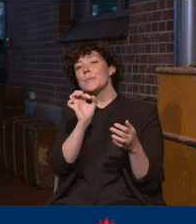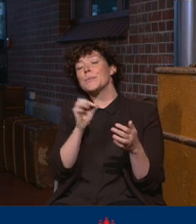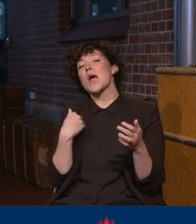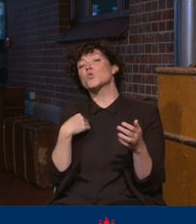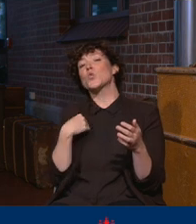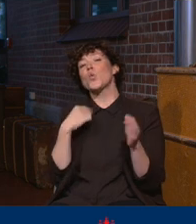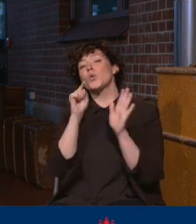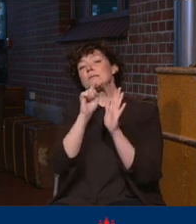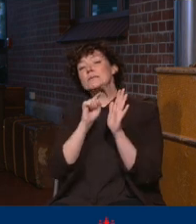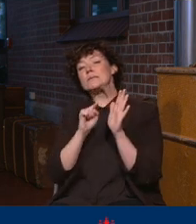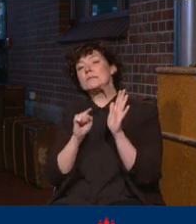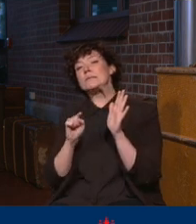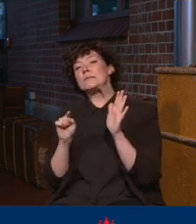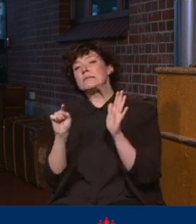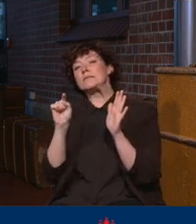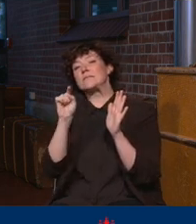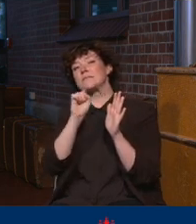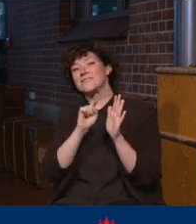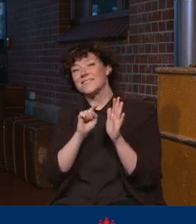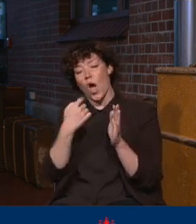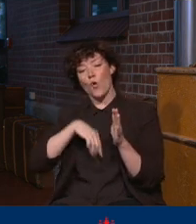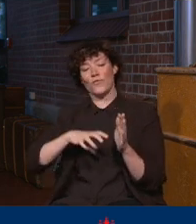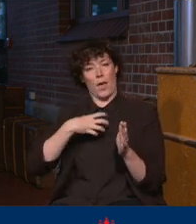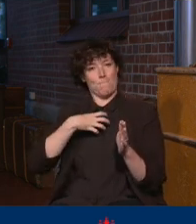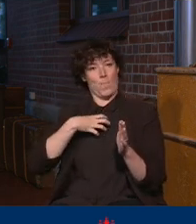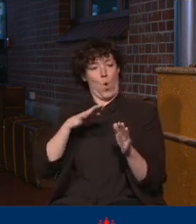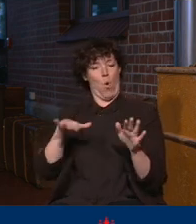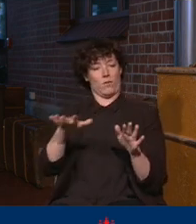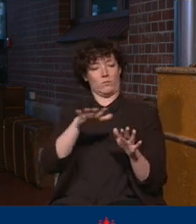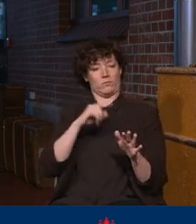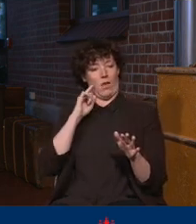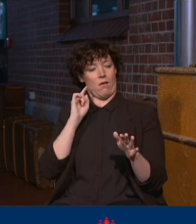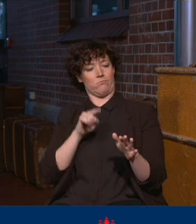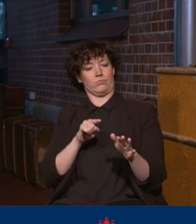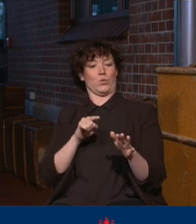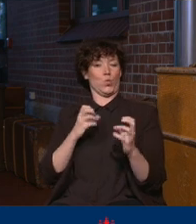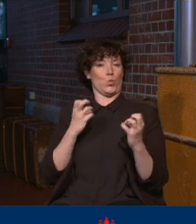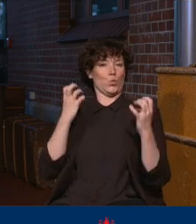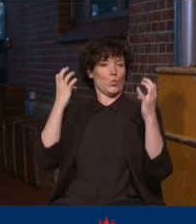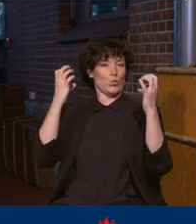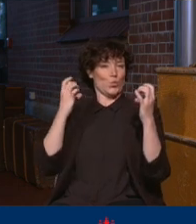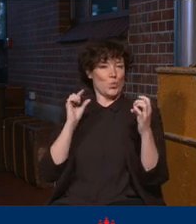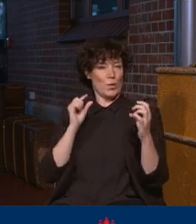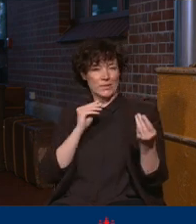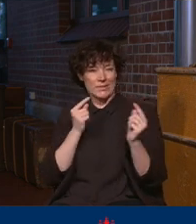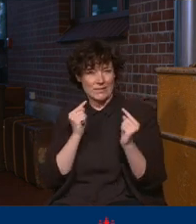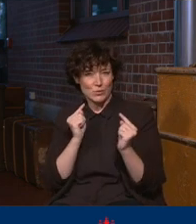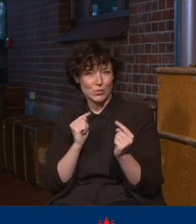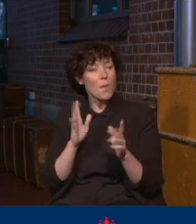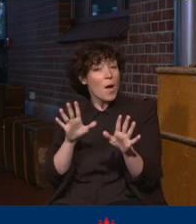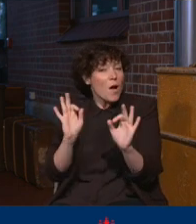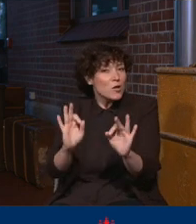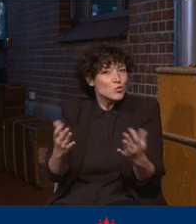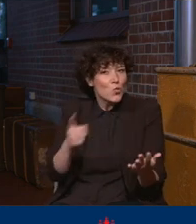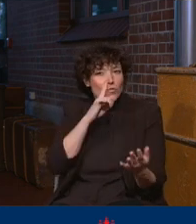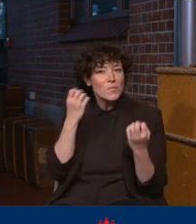hat jetzt innerhalb auch unserer großen behörden landschaft zu so auch ein bisschen aufregung schon geführt was ja manchmal ganz gut ist wenn es ein